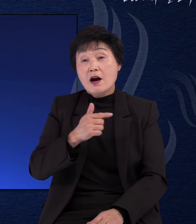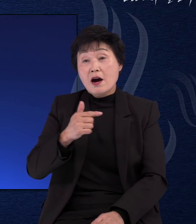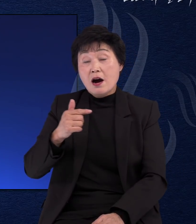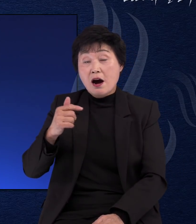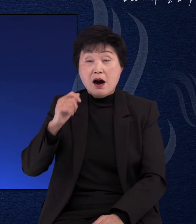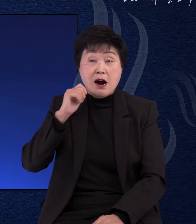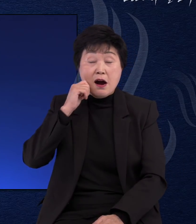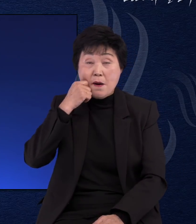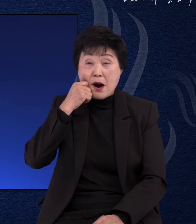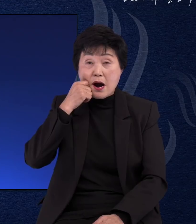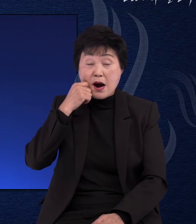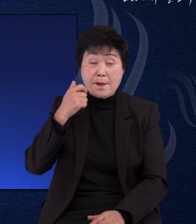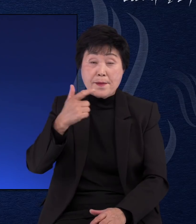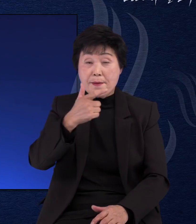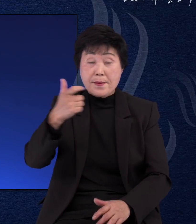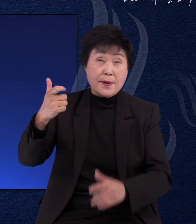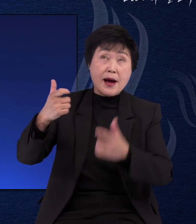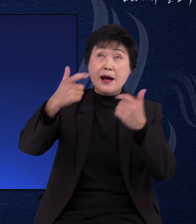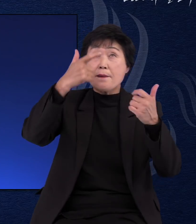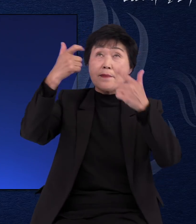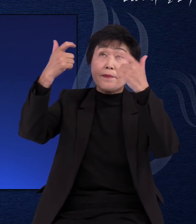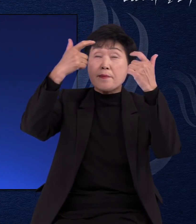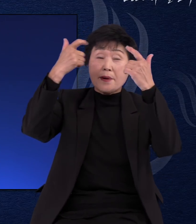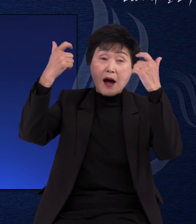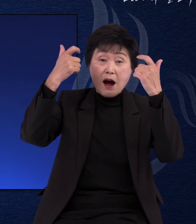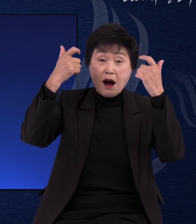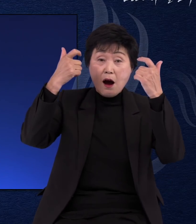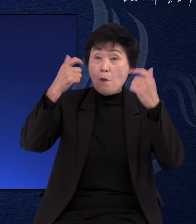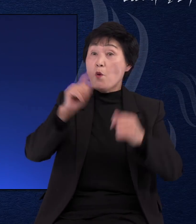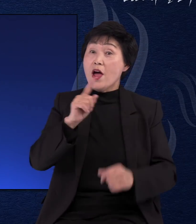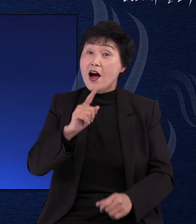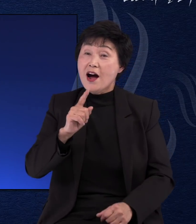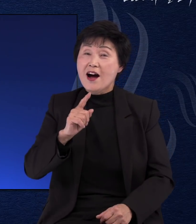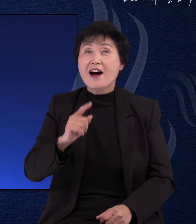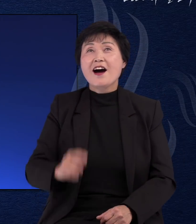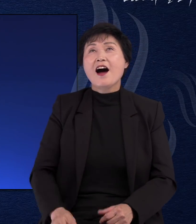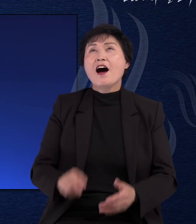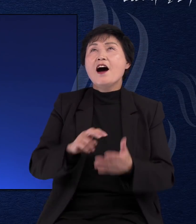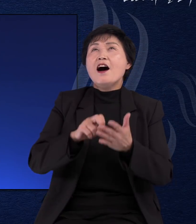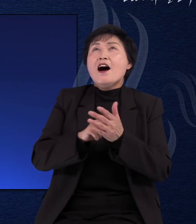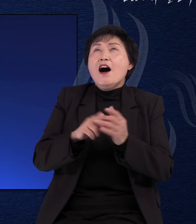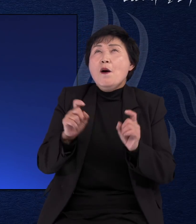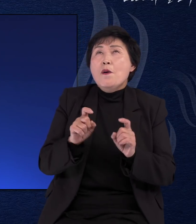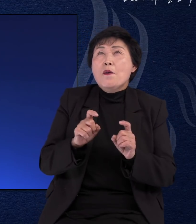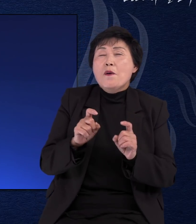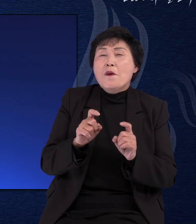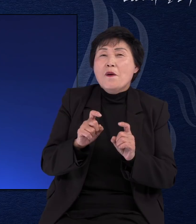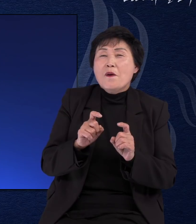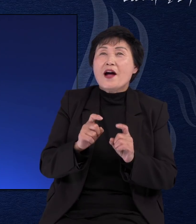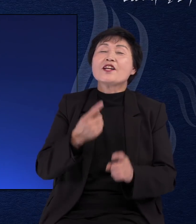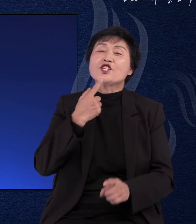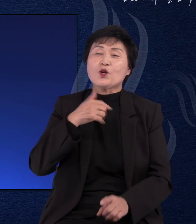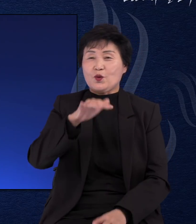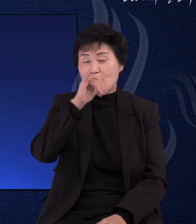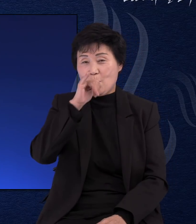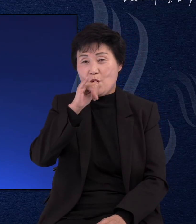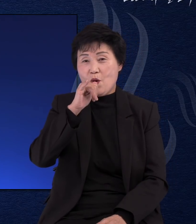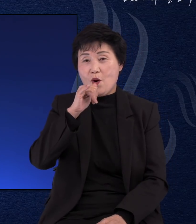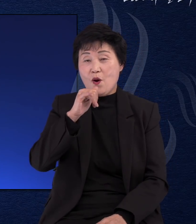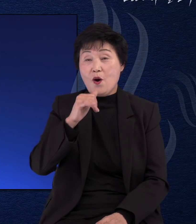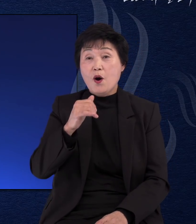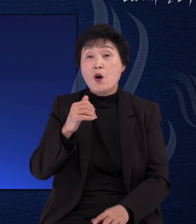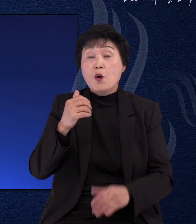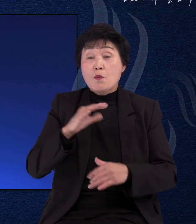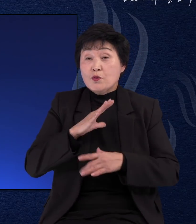머리로 핑핑 이유도 없이 날아다녀서 벌썩 주저앉아가지고 벌벌 떨기도 하면서 나중에는 무서워서 군복을 입고 출근을